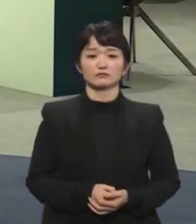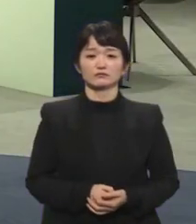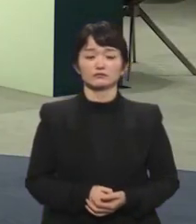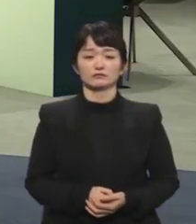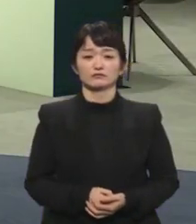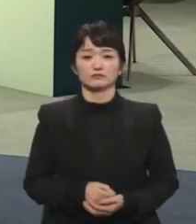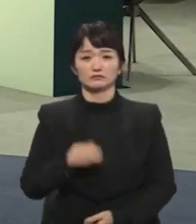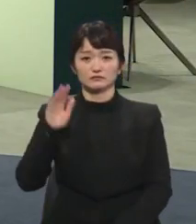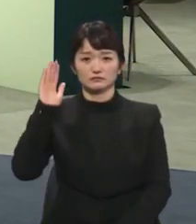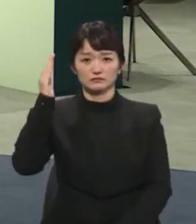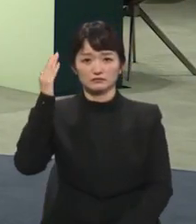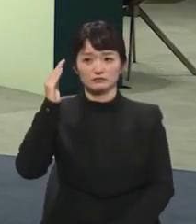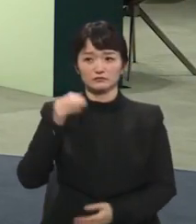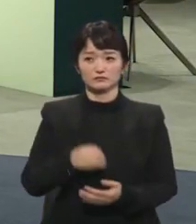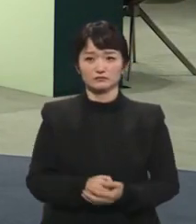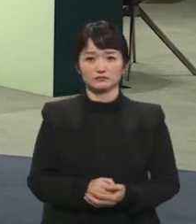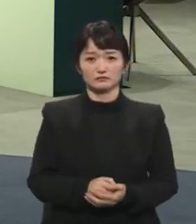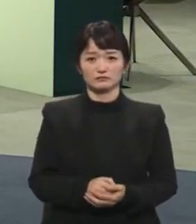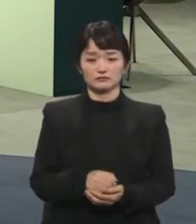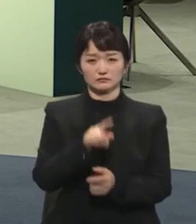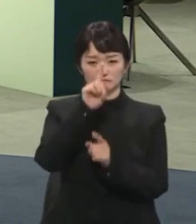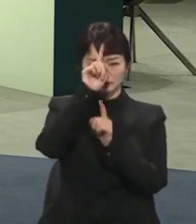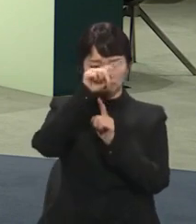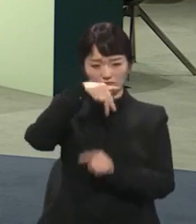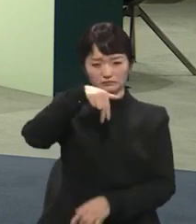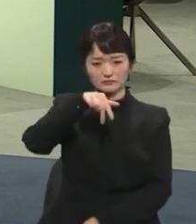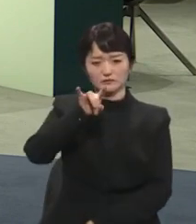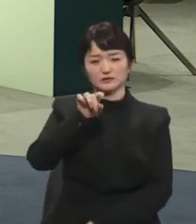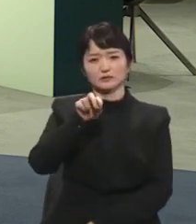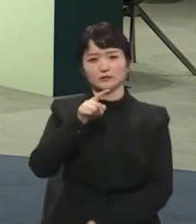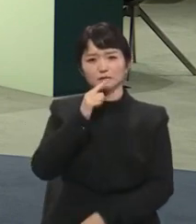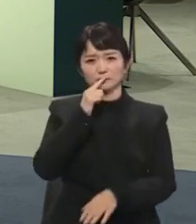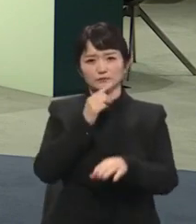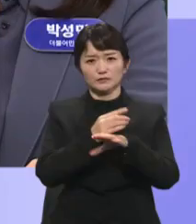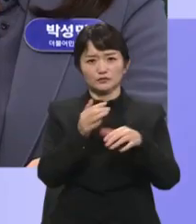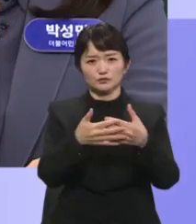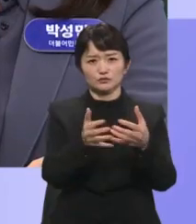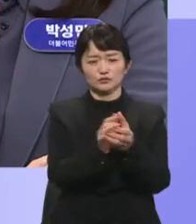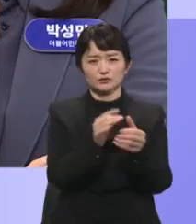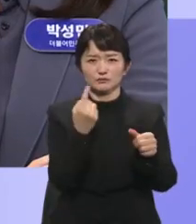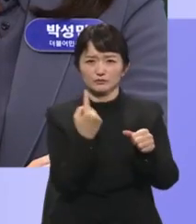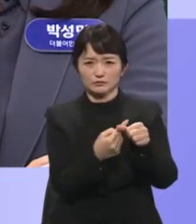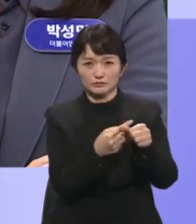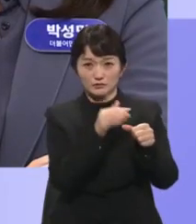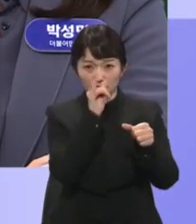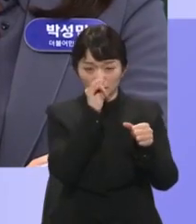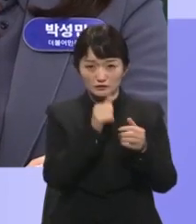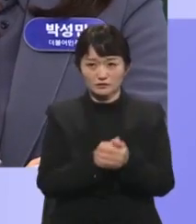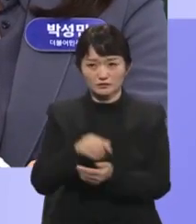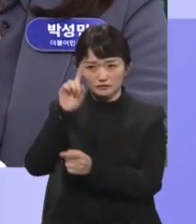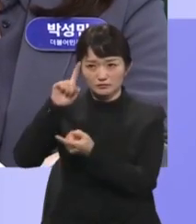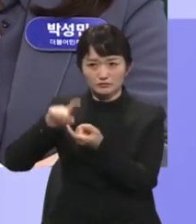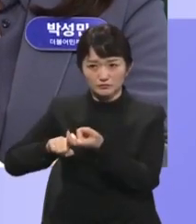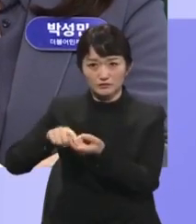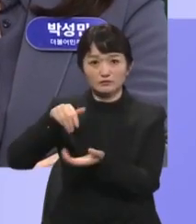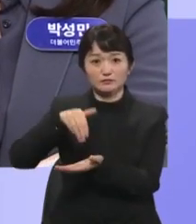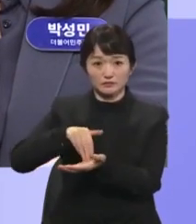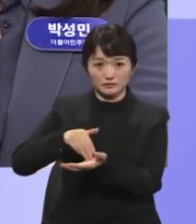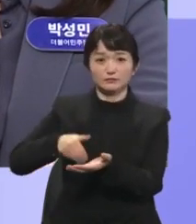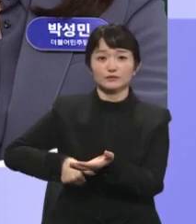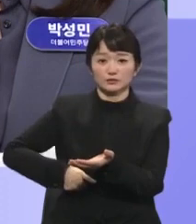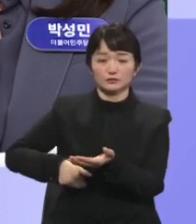그 이재명의 민주당에 대한 비판이 커지면서 어 치명도 좀 반성이 필요하다 이런 지적이